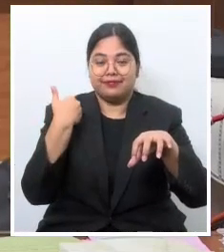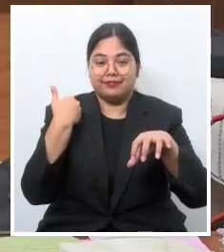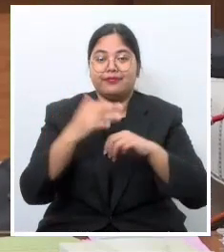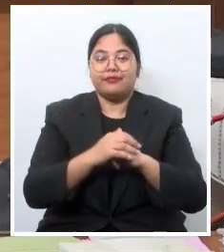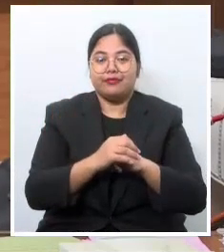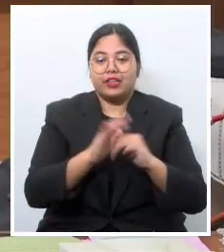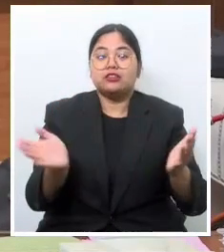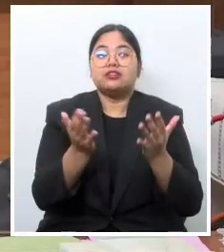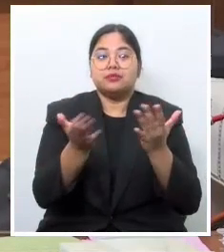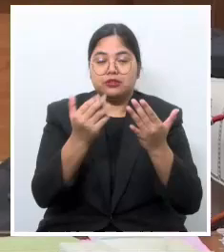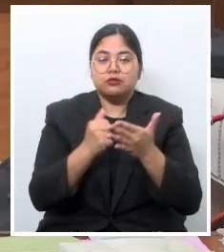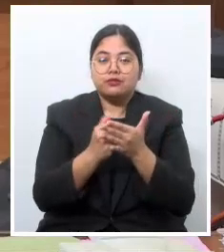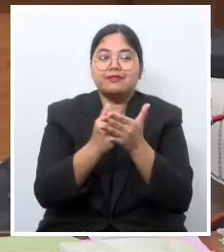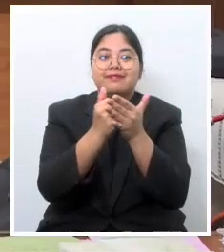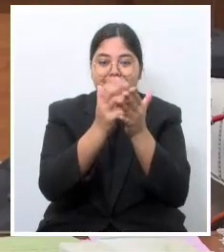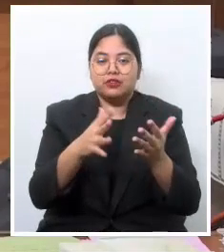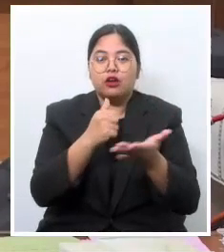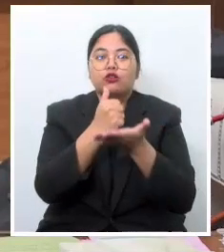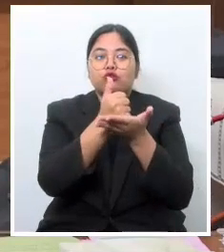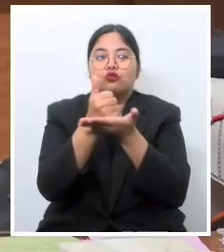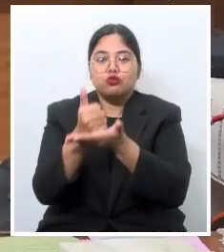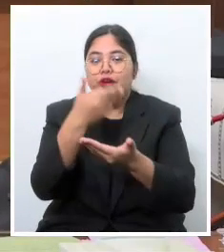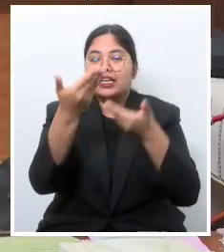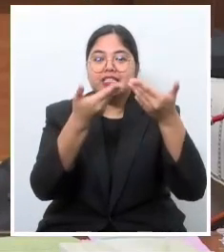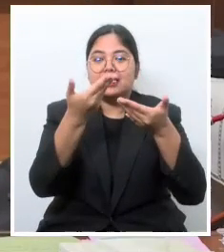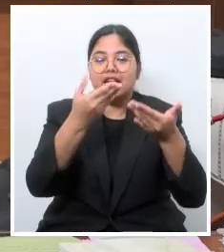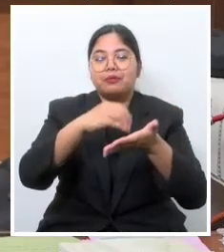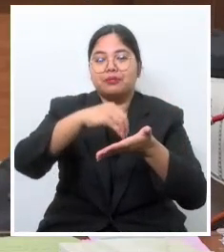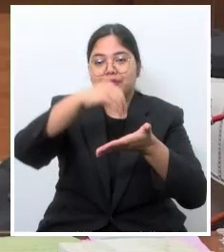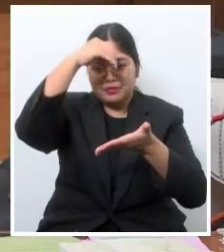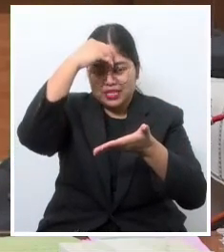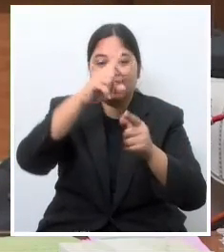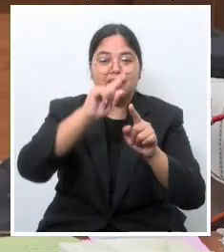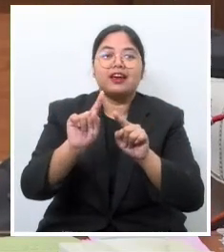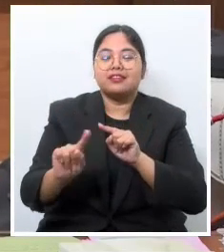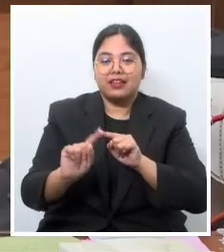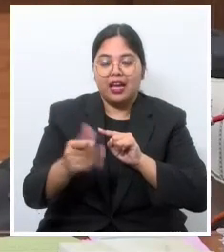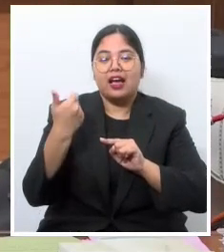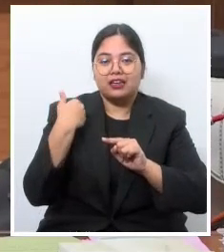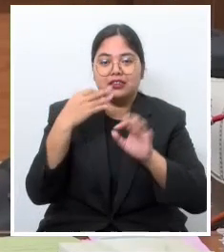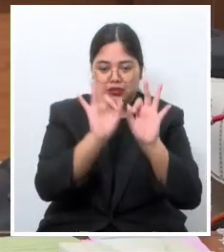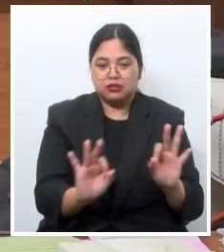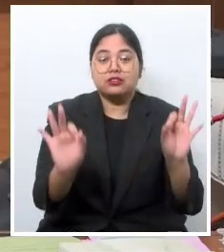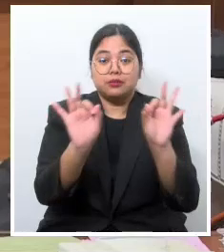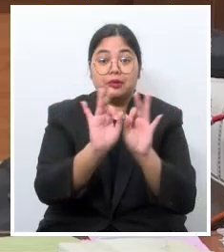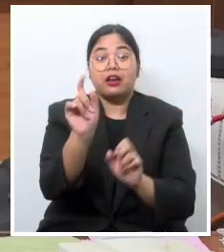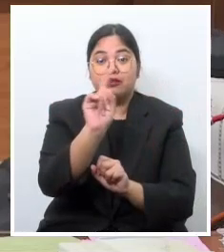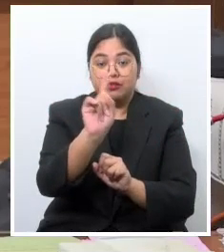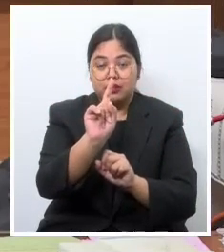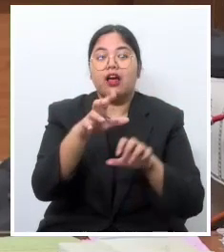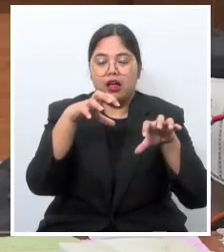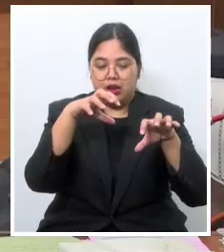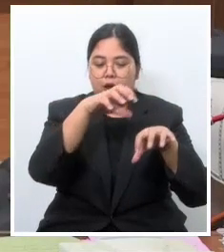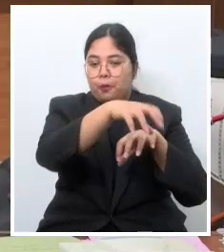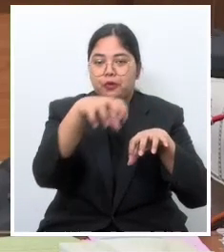เสริมสนับสนุนและช่วยเหลือกิจกรรมด้านการศึกษาโดยเฉพาะกลุ่มเรียนทวิทยา